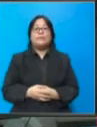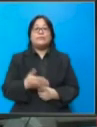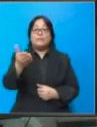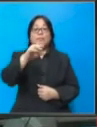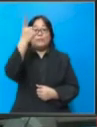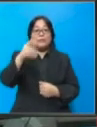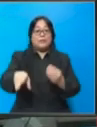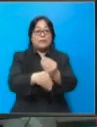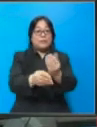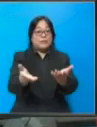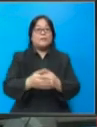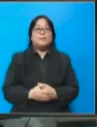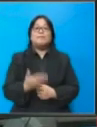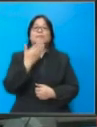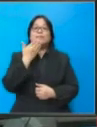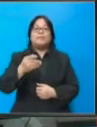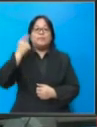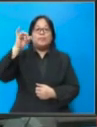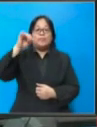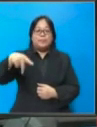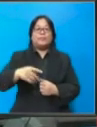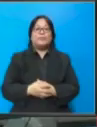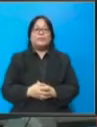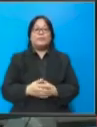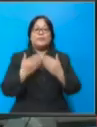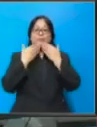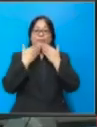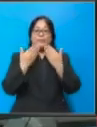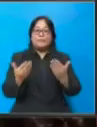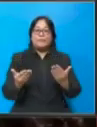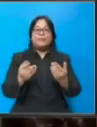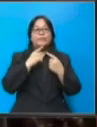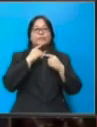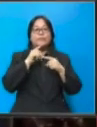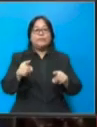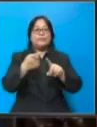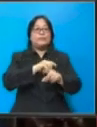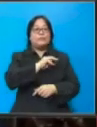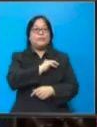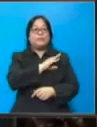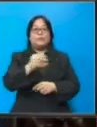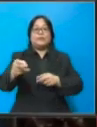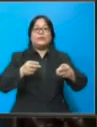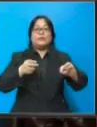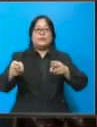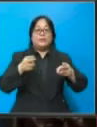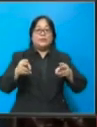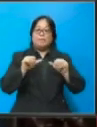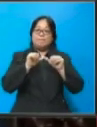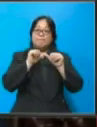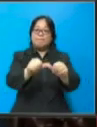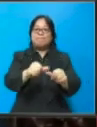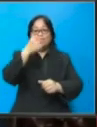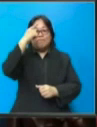Sila, soalan tambahan. Terima kasih Yang Ketua. Terima kasih dengan jawapan daripada Menteri dan usaha